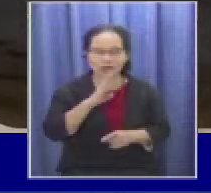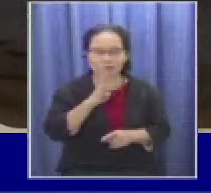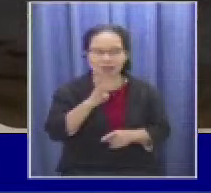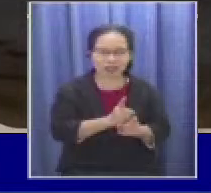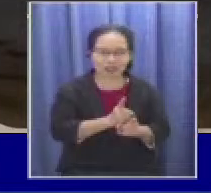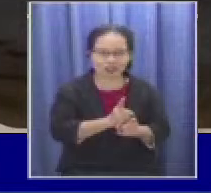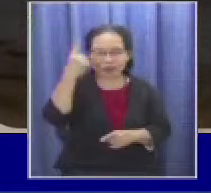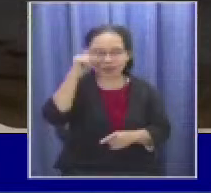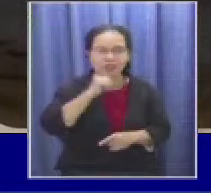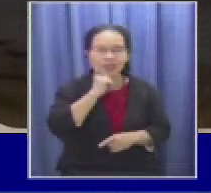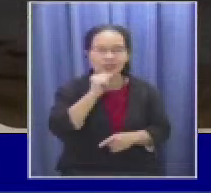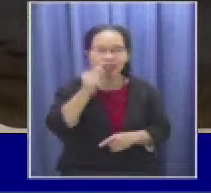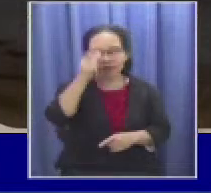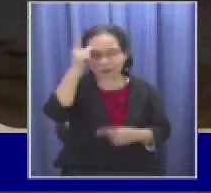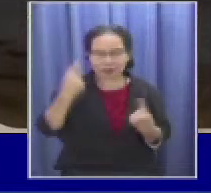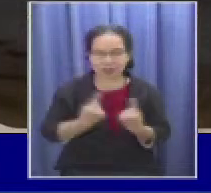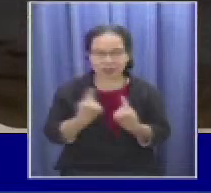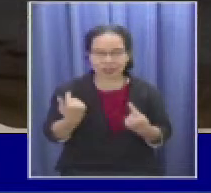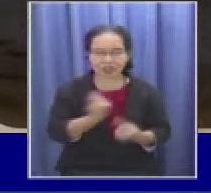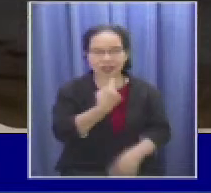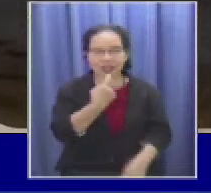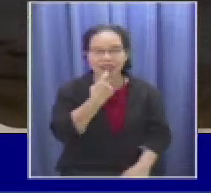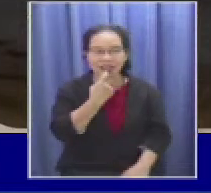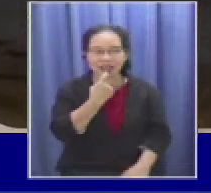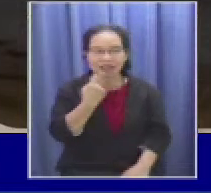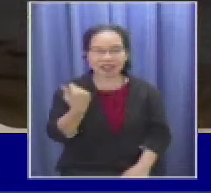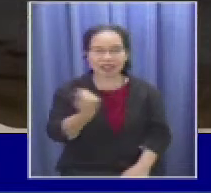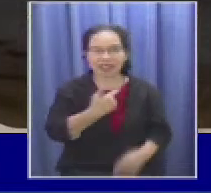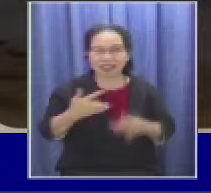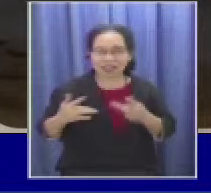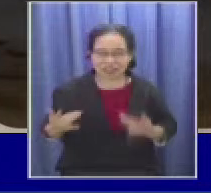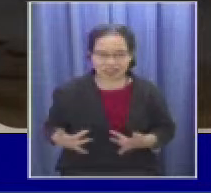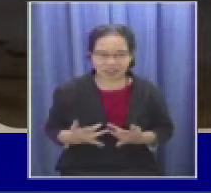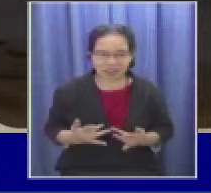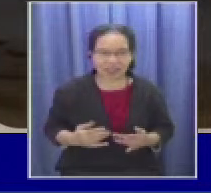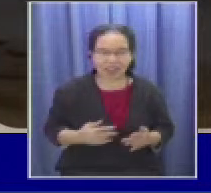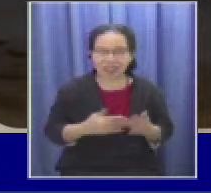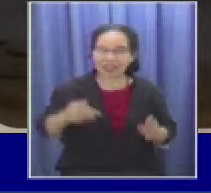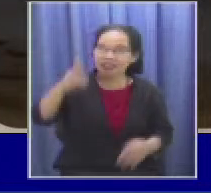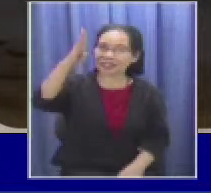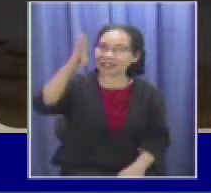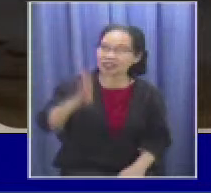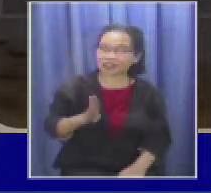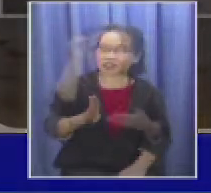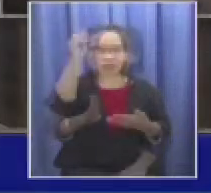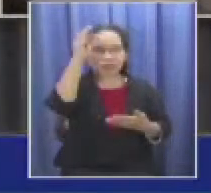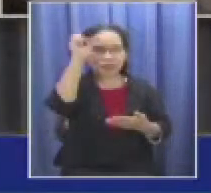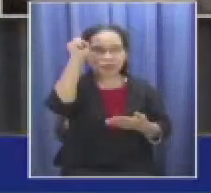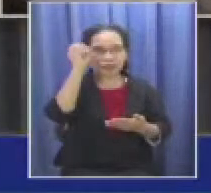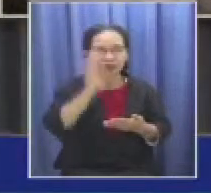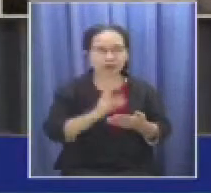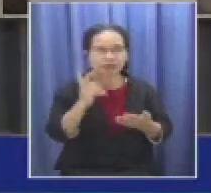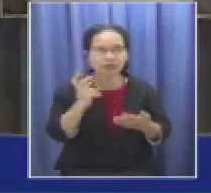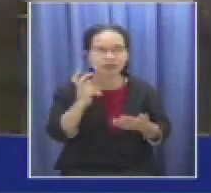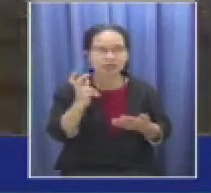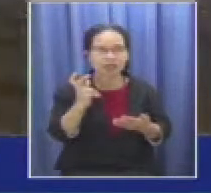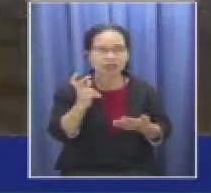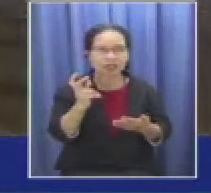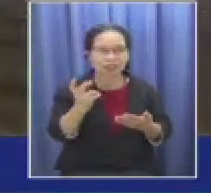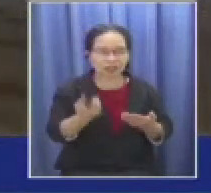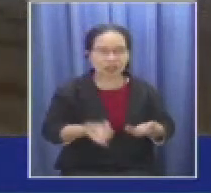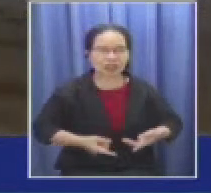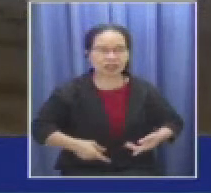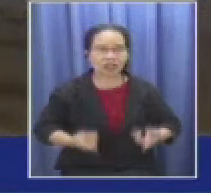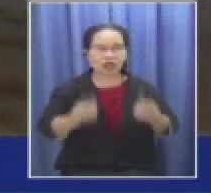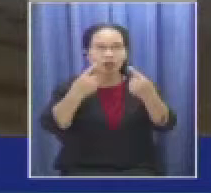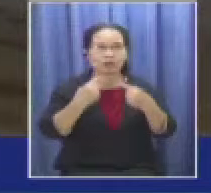kian na kian ya de meba eni kwan say ye kasasa sɛdeɛ bɛ yɛmfa yɛn tɛkyerɛma enya bɔne na